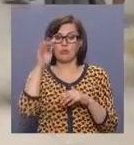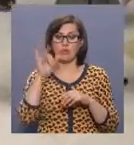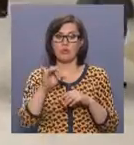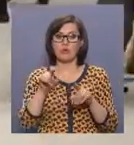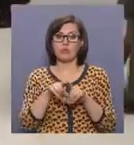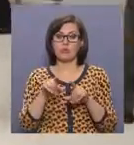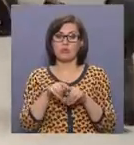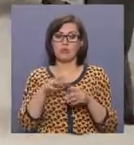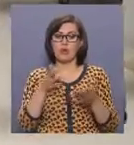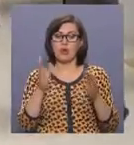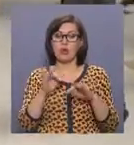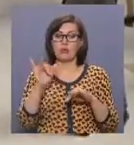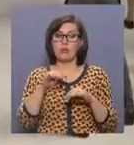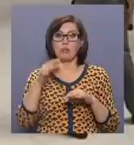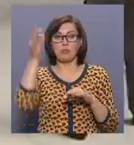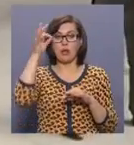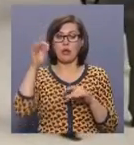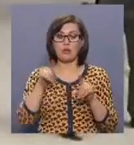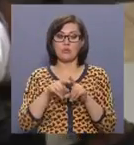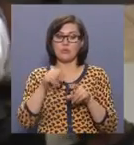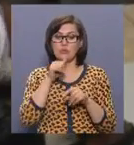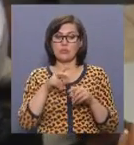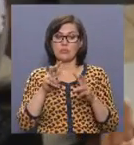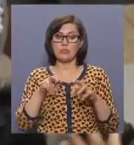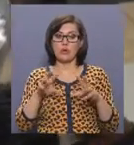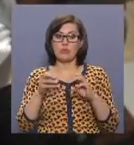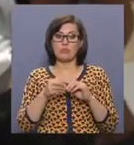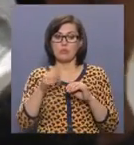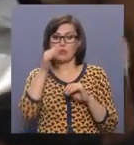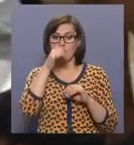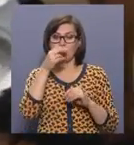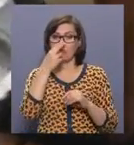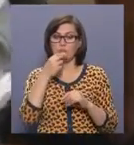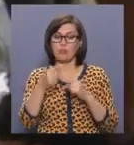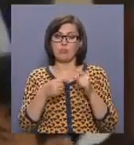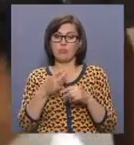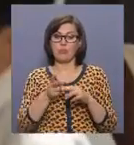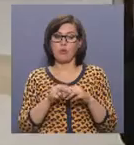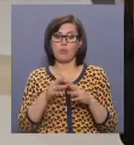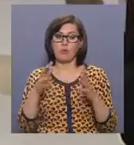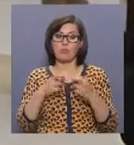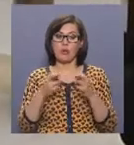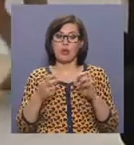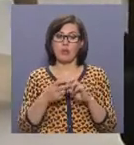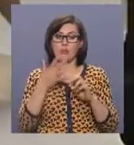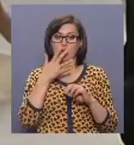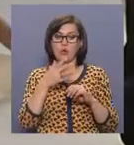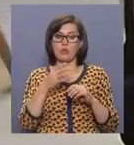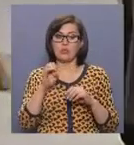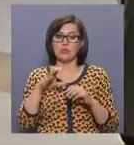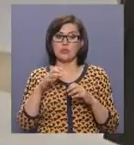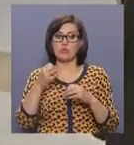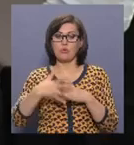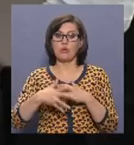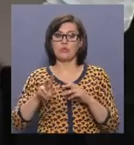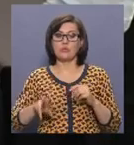қалып қояды. Себебі моральдық тұрғыда сынақтан өтуге бейімделе алмайтын көрінеді. Мұның өзі үлкен проблема, дейді ұлттық тестілеу орталығының